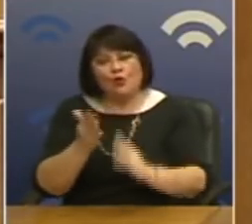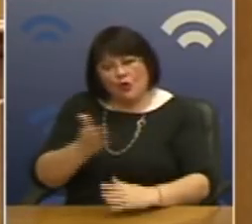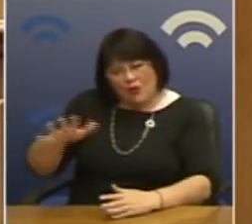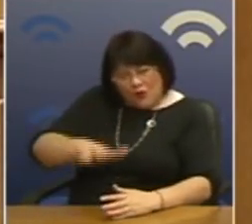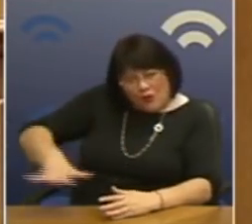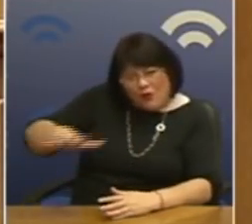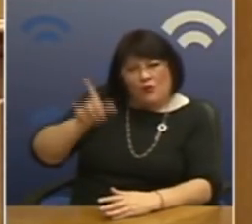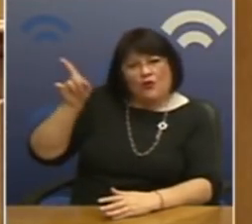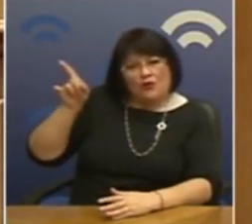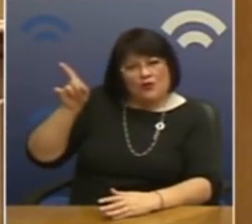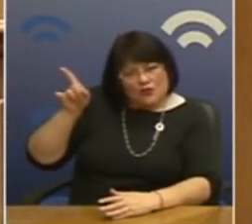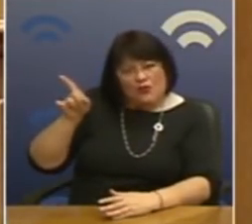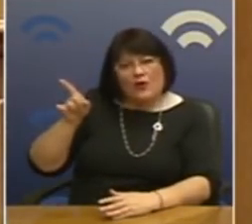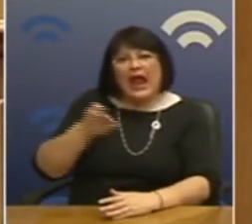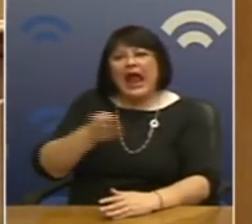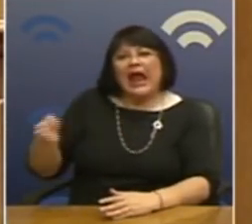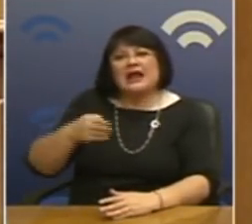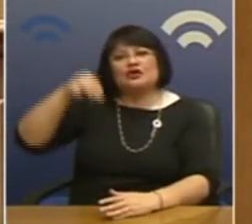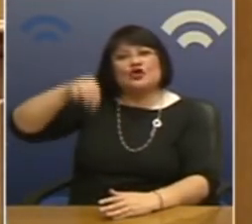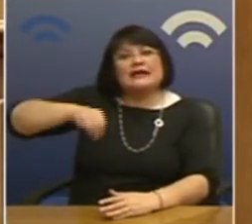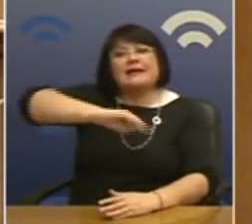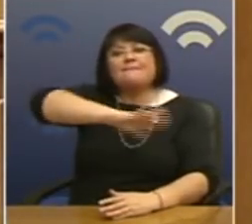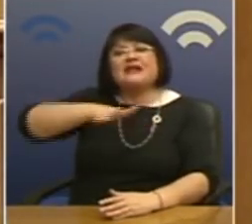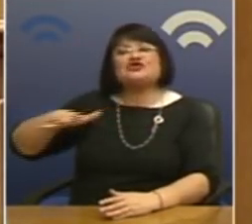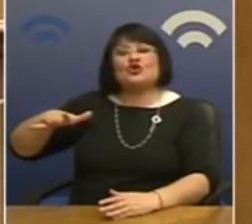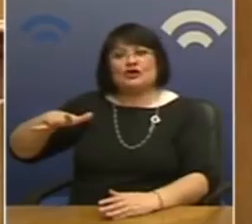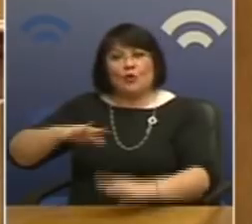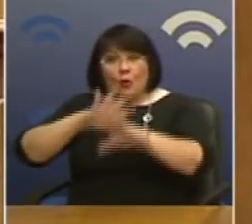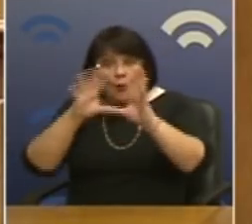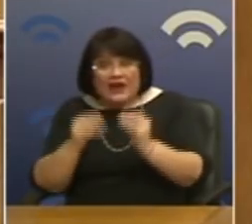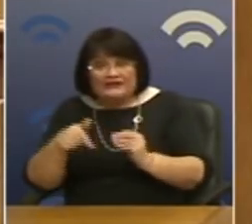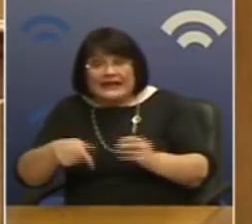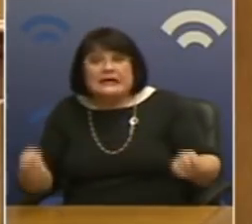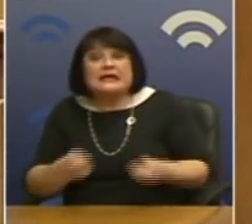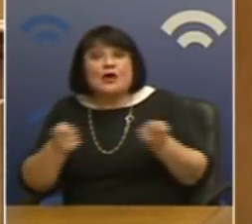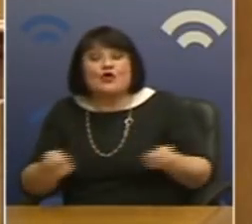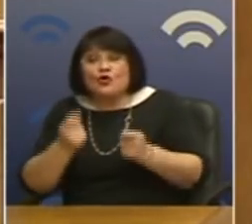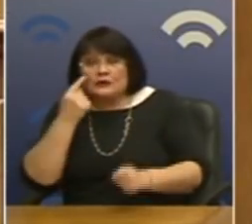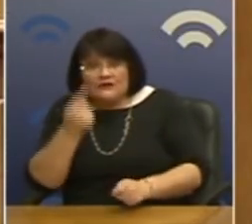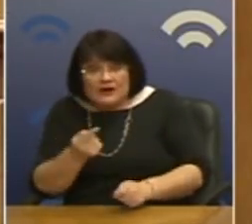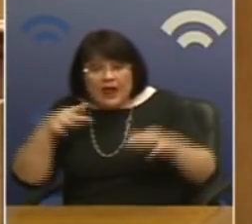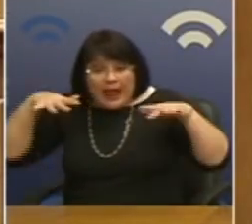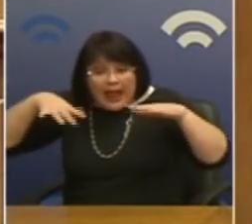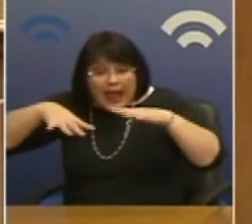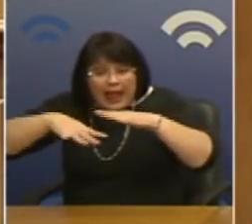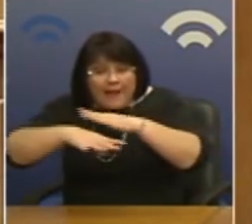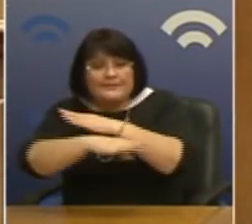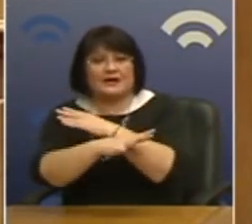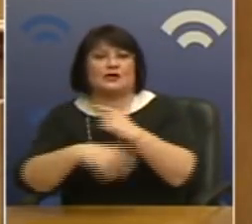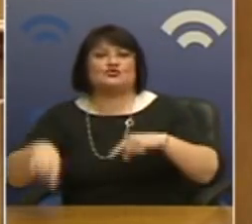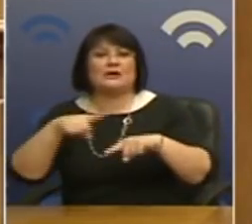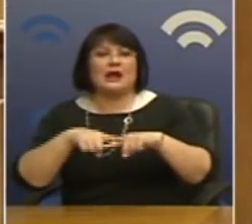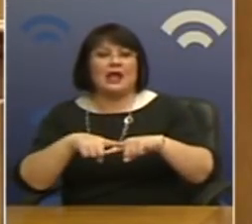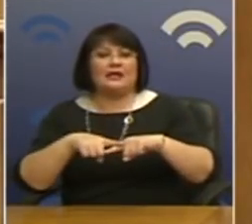Ανατολή, την Ανατολική Μεσόγειο. Όλες αυτές οι εξελίξεις είναι σίγουρο ότι θα επηρεάσουν και τη χώρα μας, η